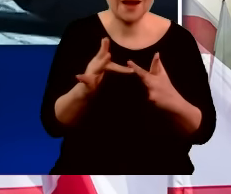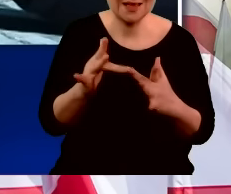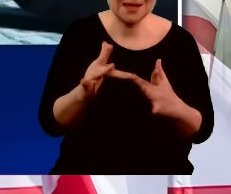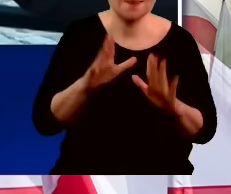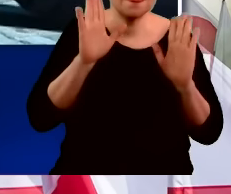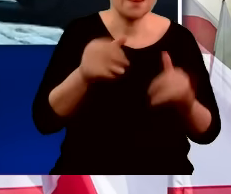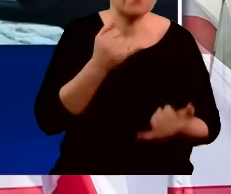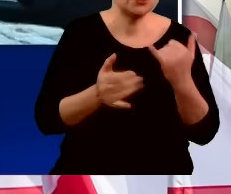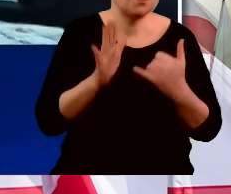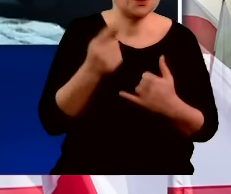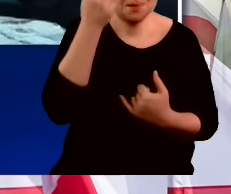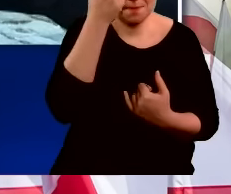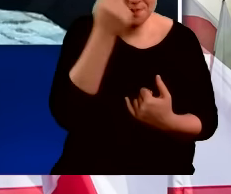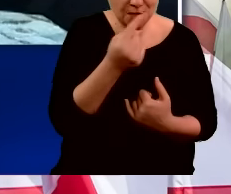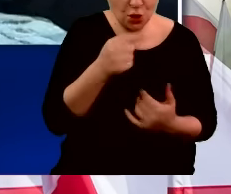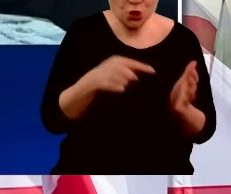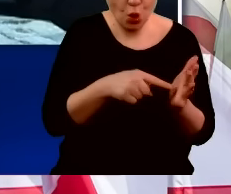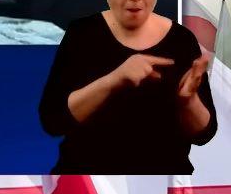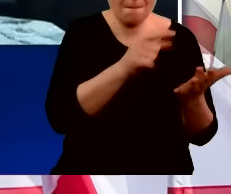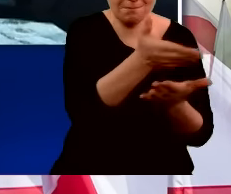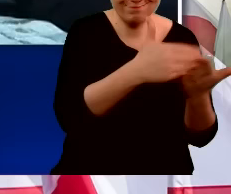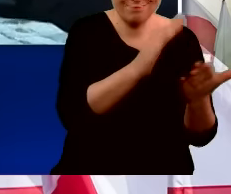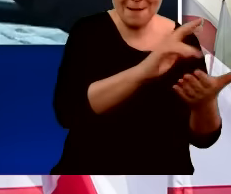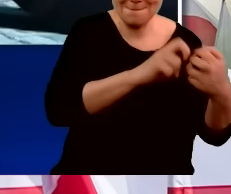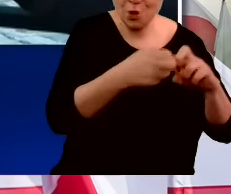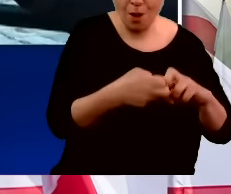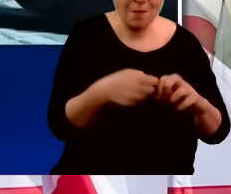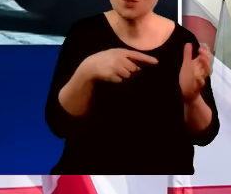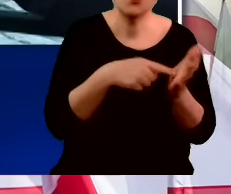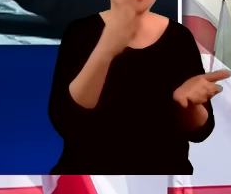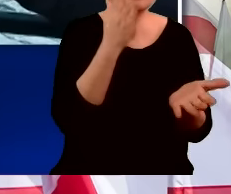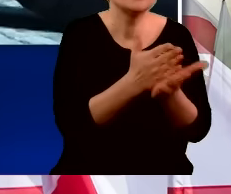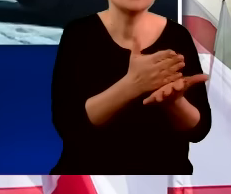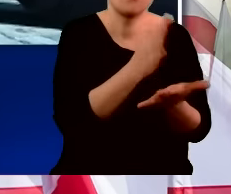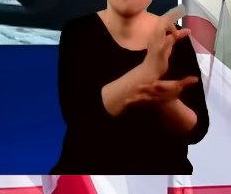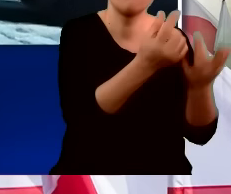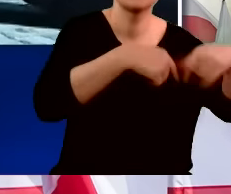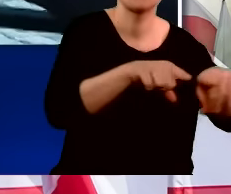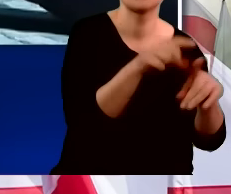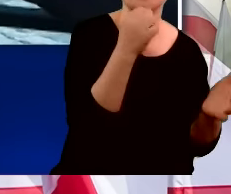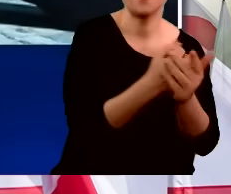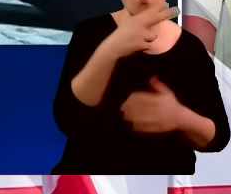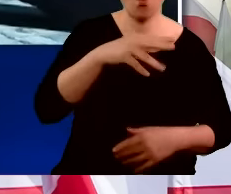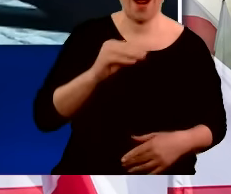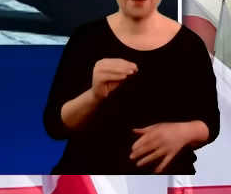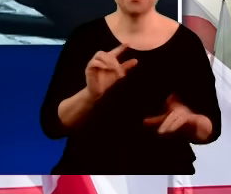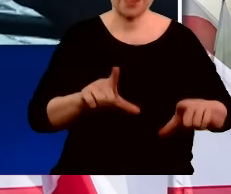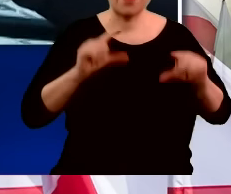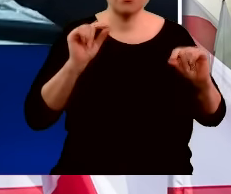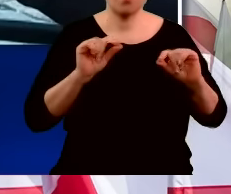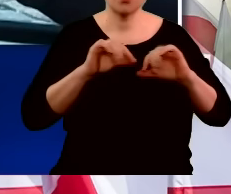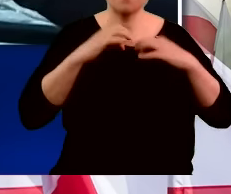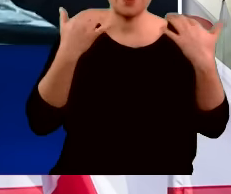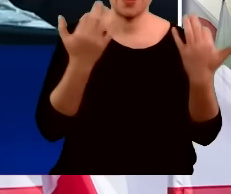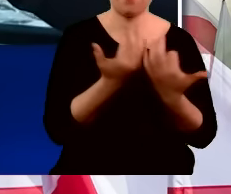jest jakiś problem z tą izbą, to ono dotyczy tylko i wyłącznie stosowania prawa Unii Europejskiej. A wybory parlamentarne w Polsce nie są